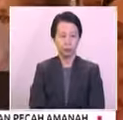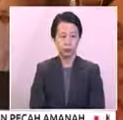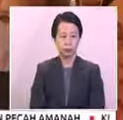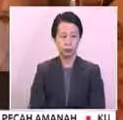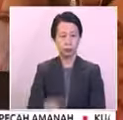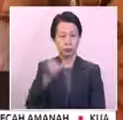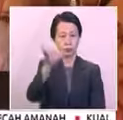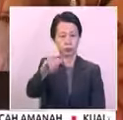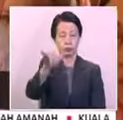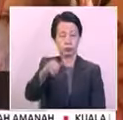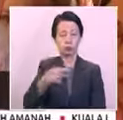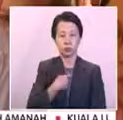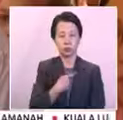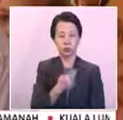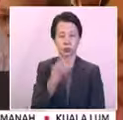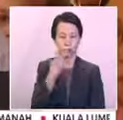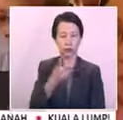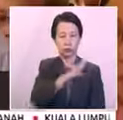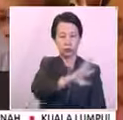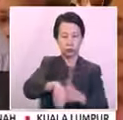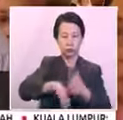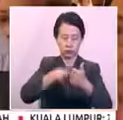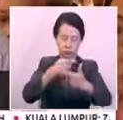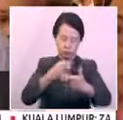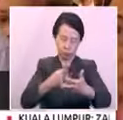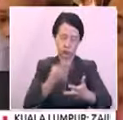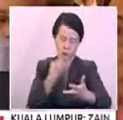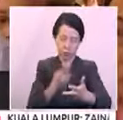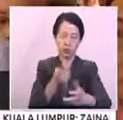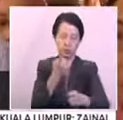Ya, kita memang melihat kepada semua aspek. Kita ada